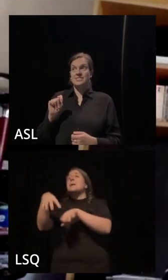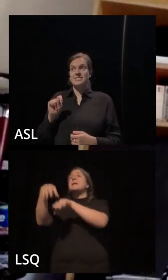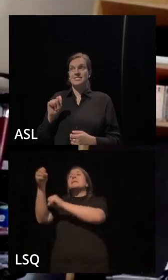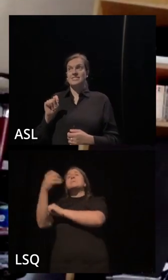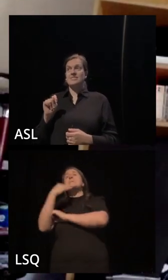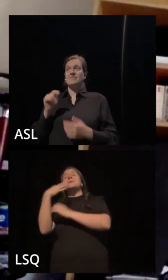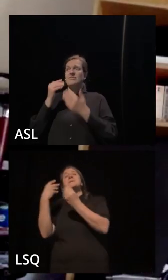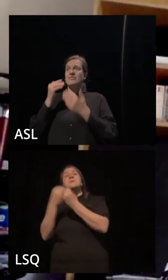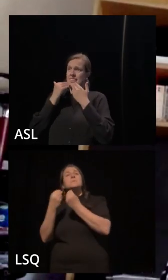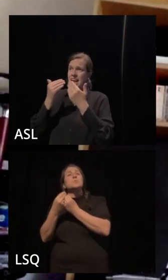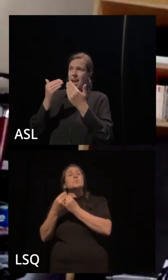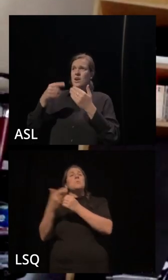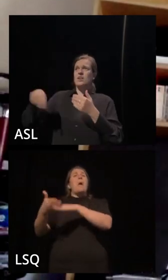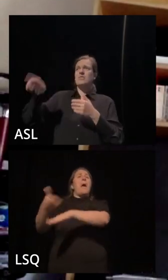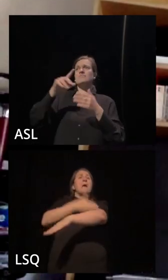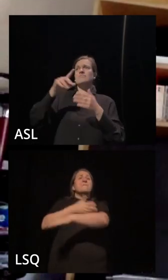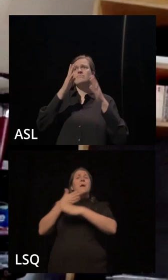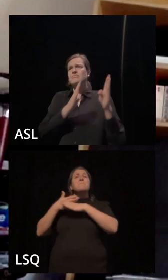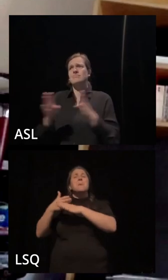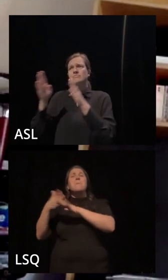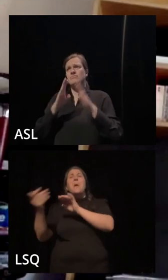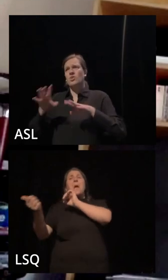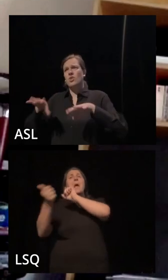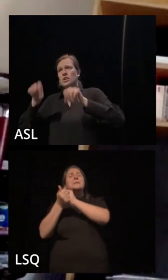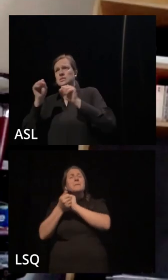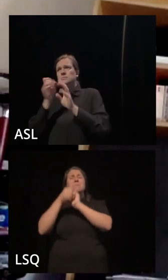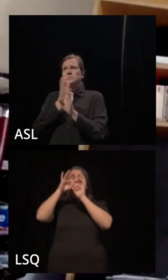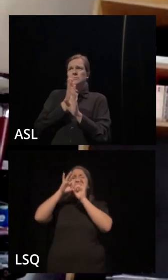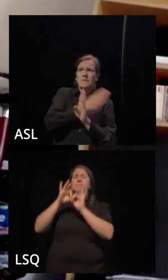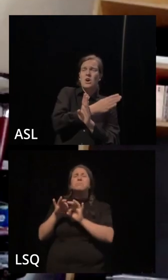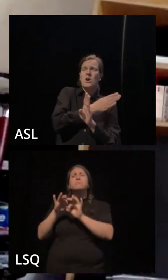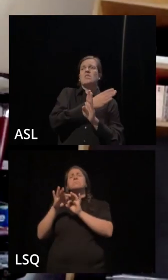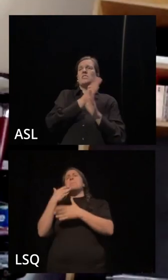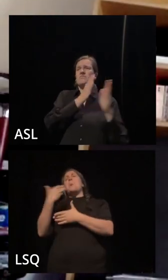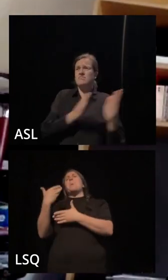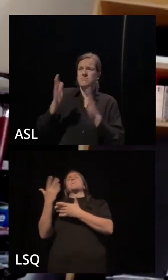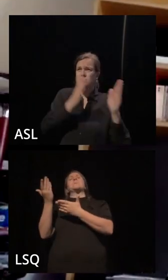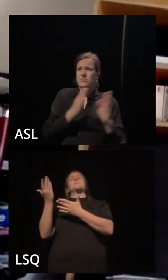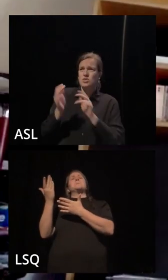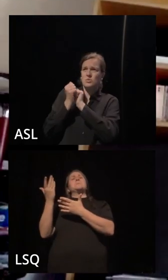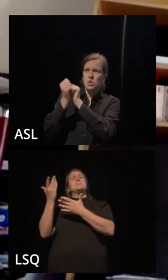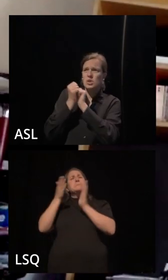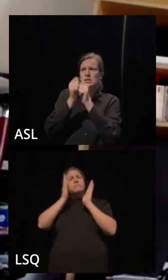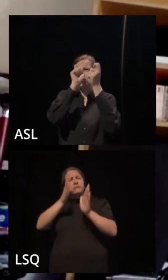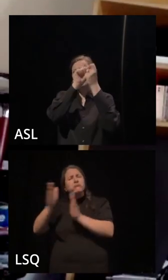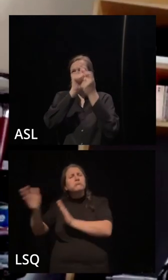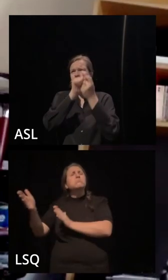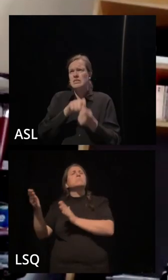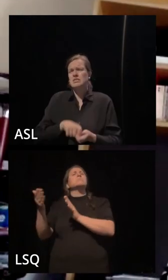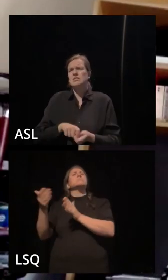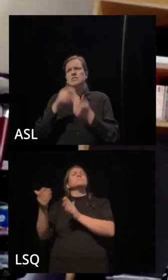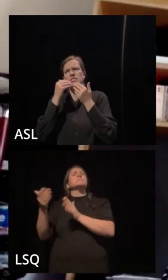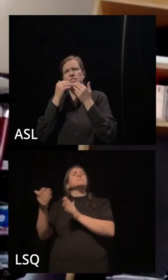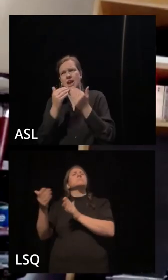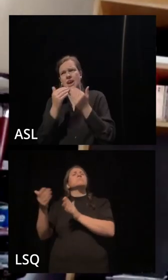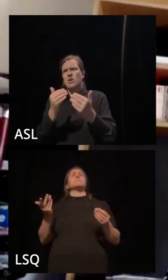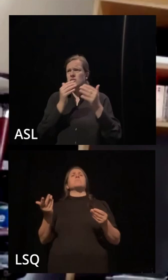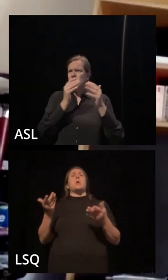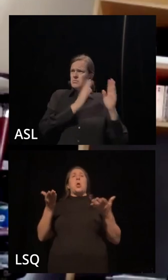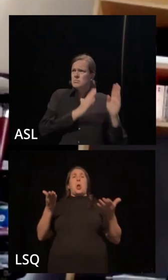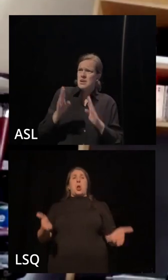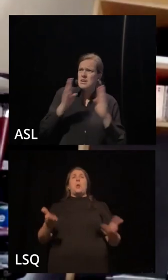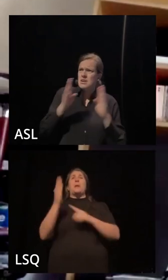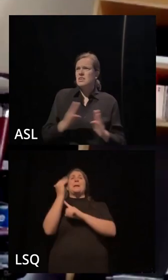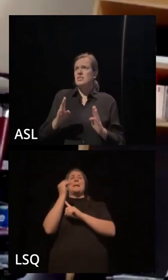préparatoire formidable, très, très méticuleux, très sérieux. Donc je vais pendant un quart